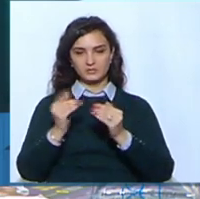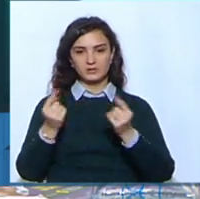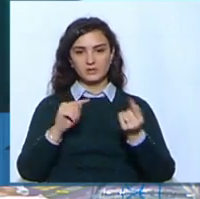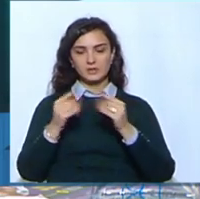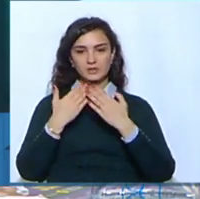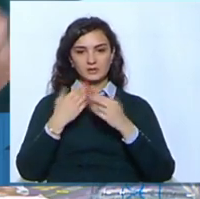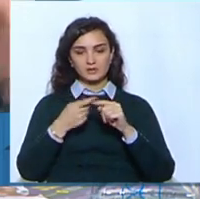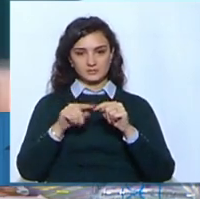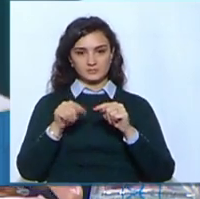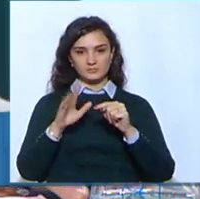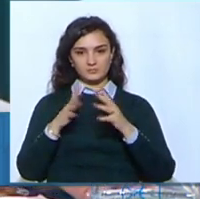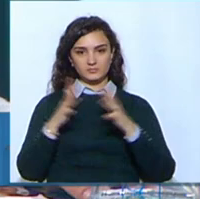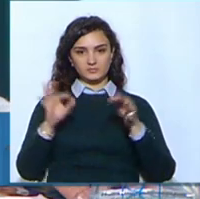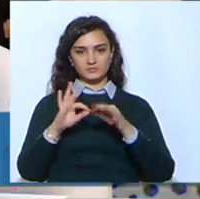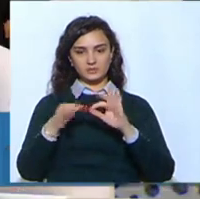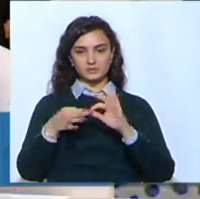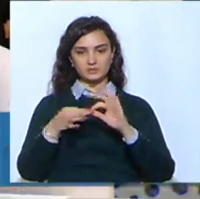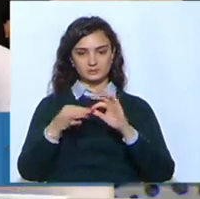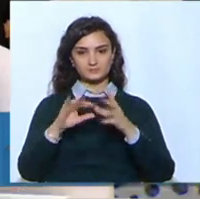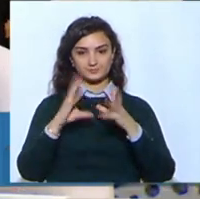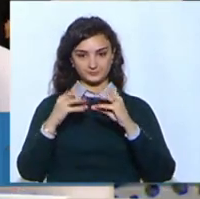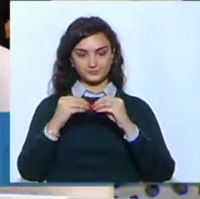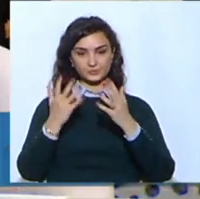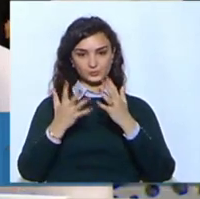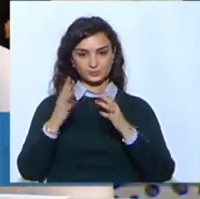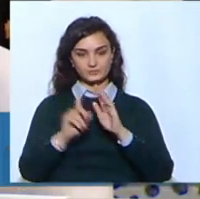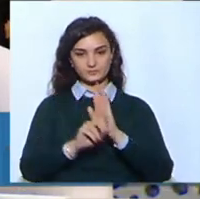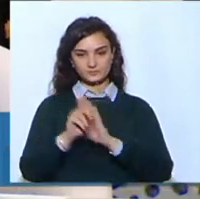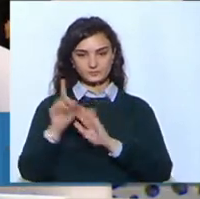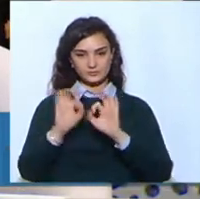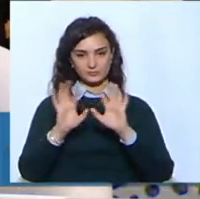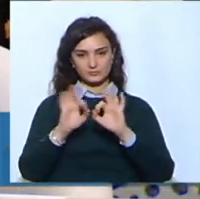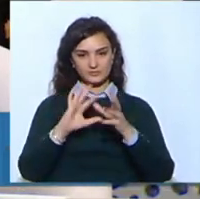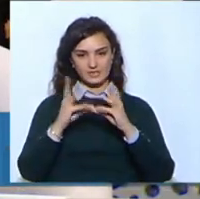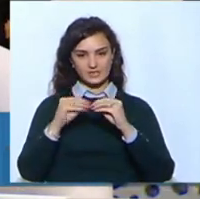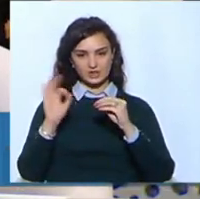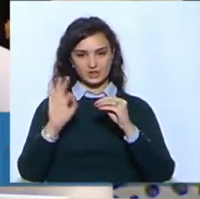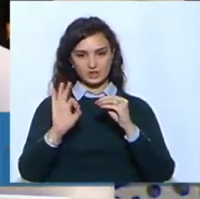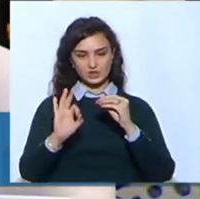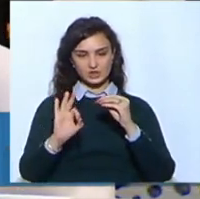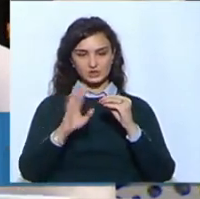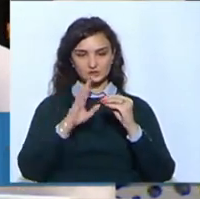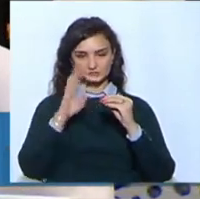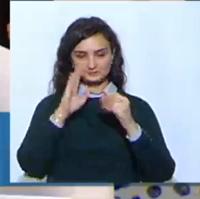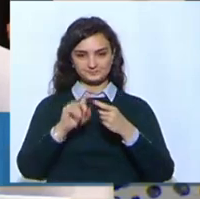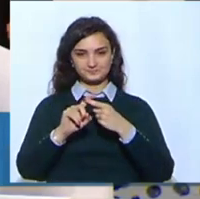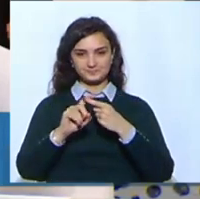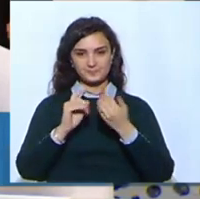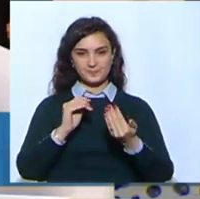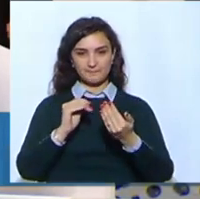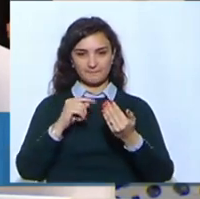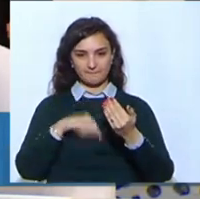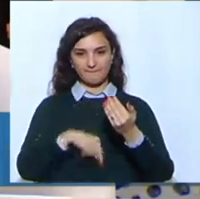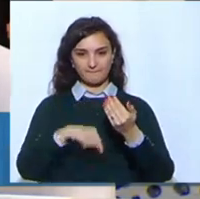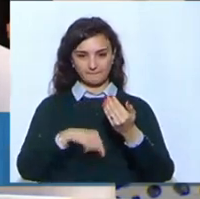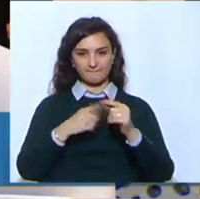ურთიერთობაზე, ამიტომ აქ მოგვიწევს მეტი კონკრეტიკა. ზოგადად თუ ზოგადად დავიწყებთ საუბარს, ყველაზე ხშირად სასქესო გზების ინფექციებს რაც შეეხება,